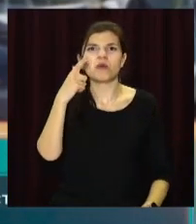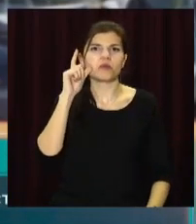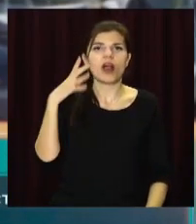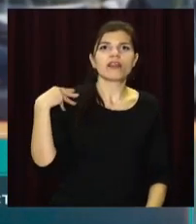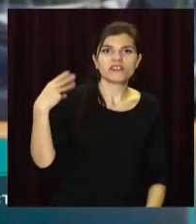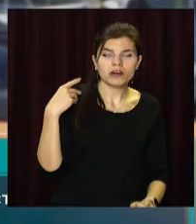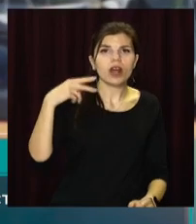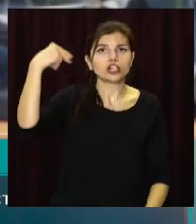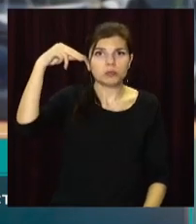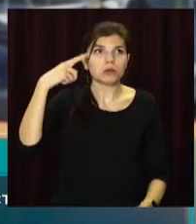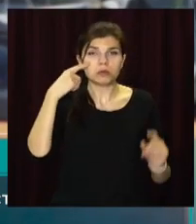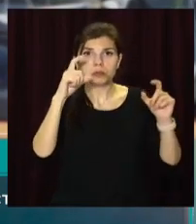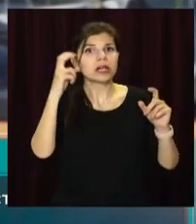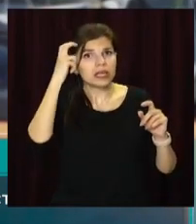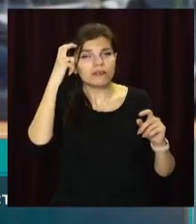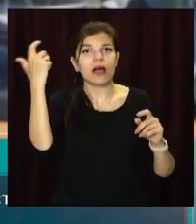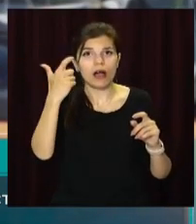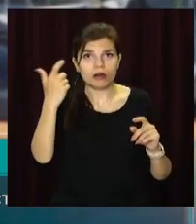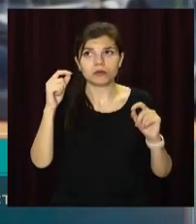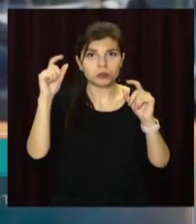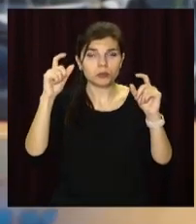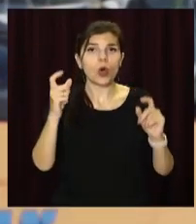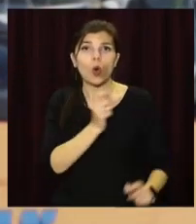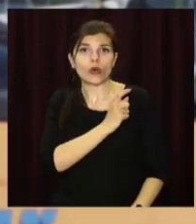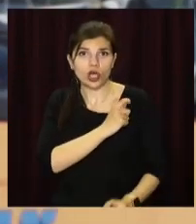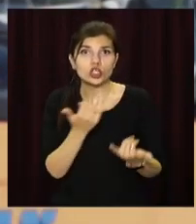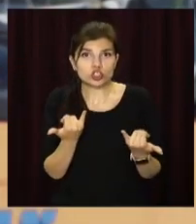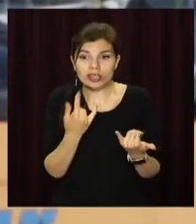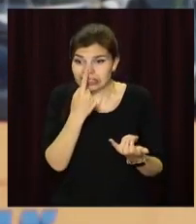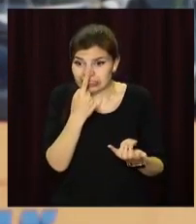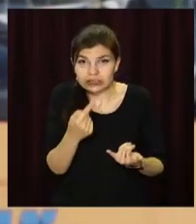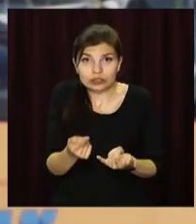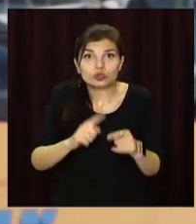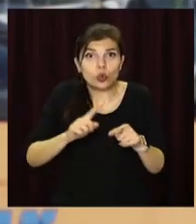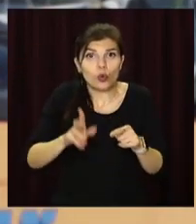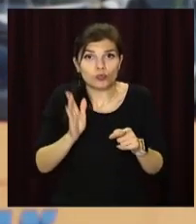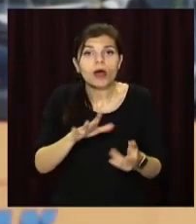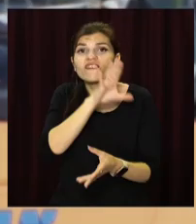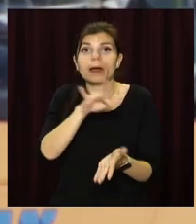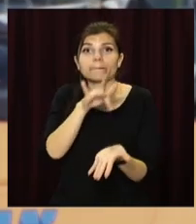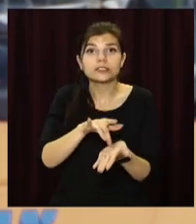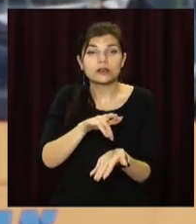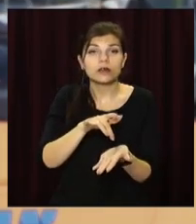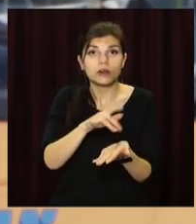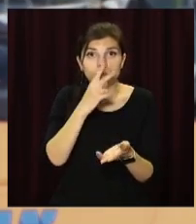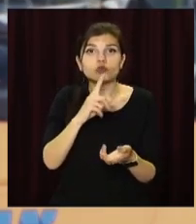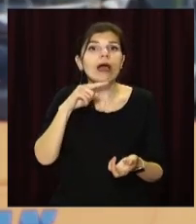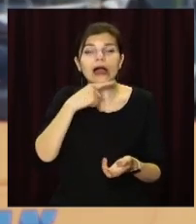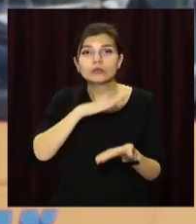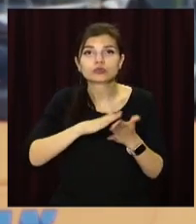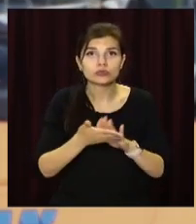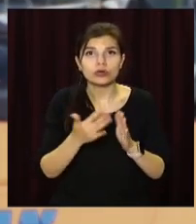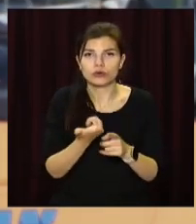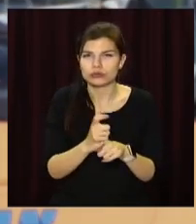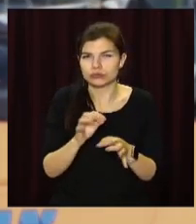Львів, Запоріжжя, Київ, Харків, Одеса зараз напередодні підвищення. Тобто всі міста України бачать, що економічна ситуація вона